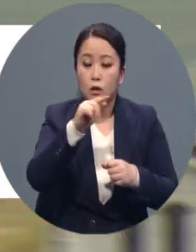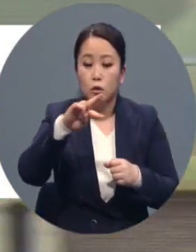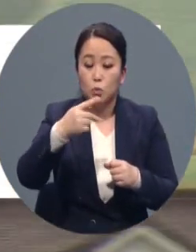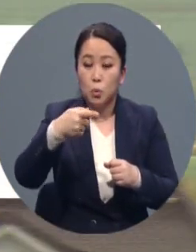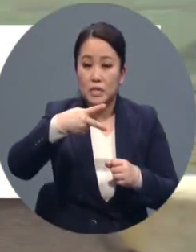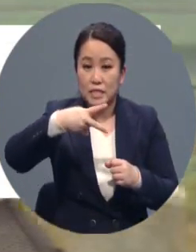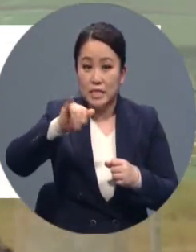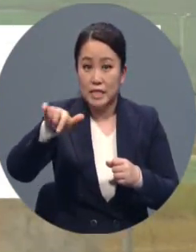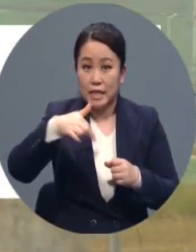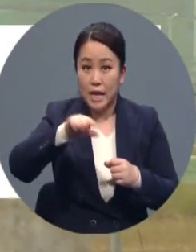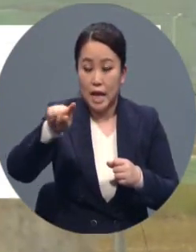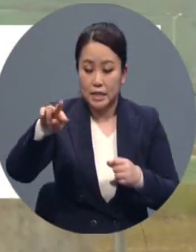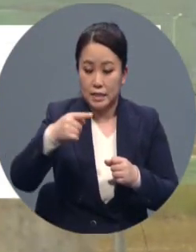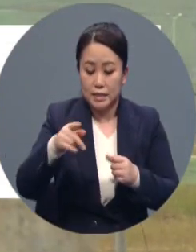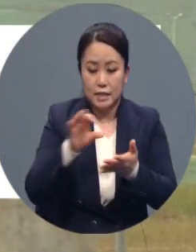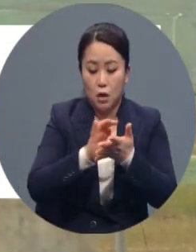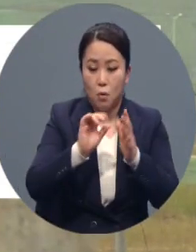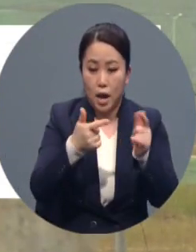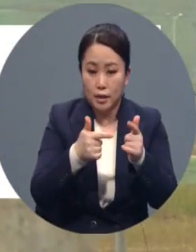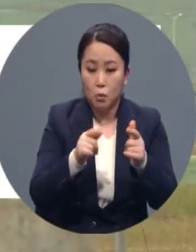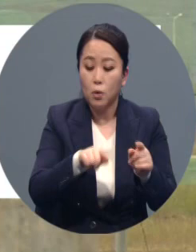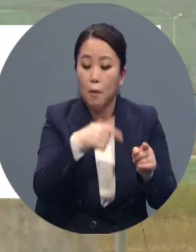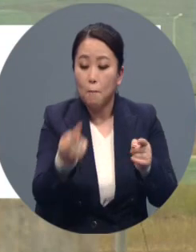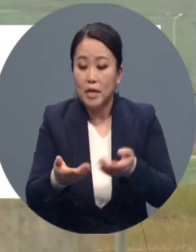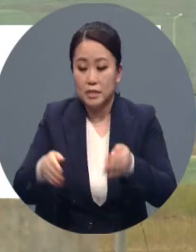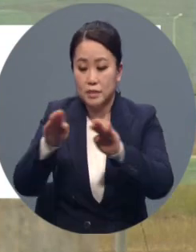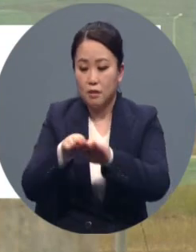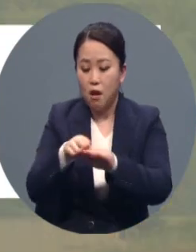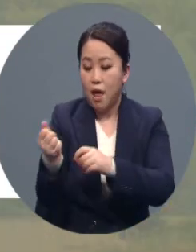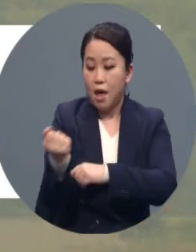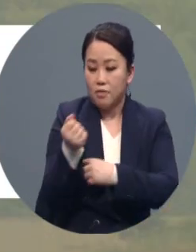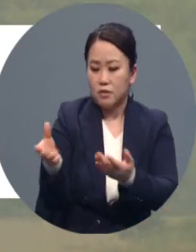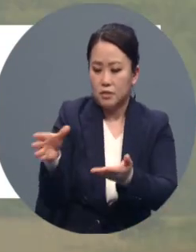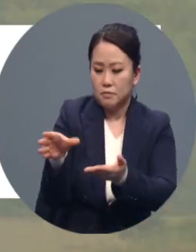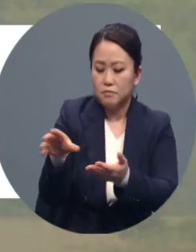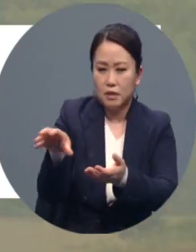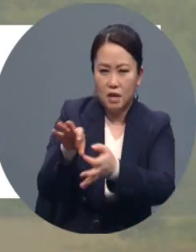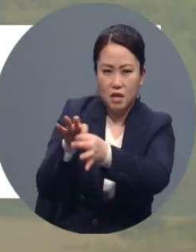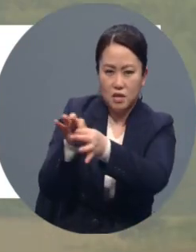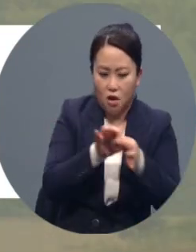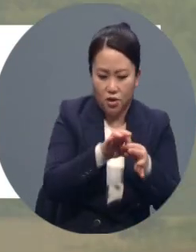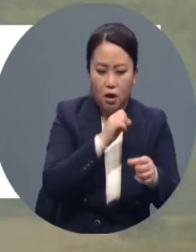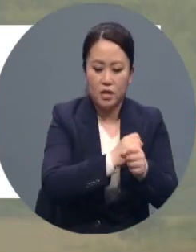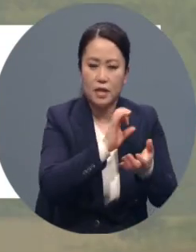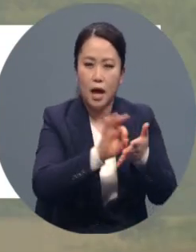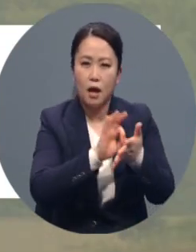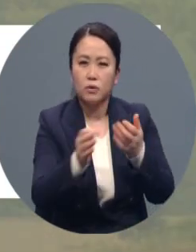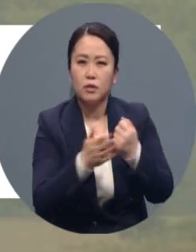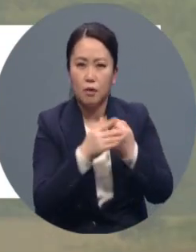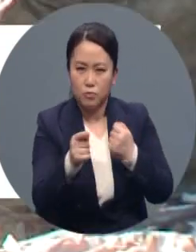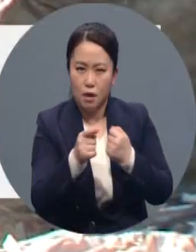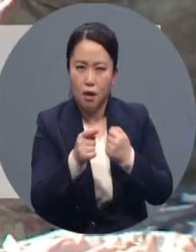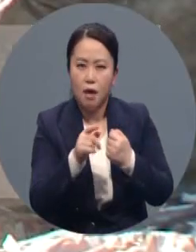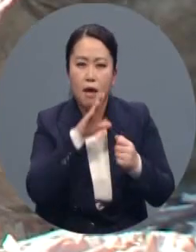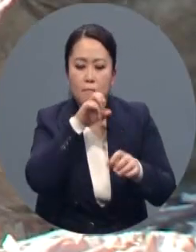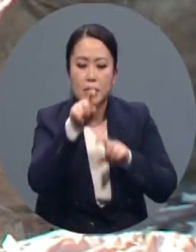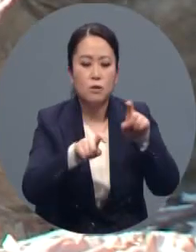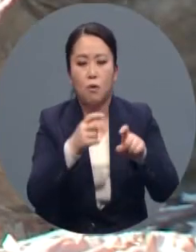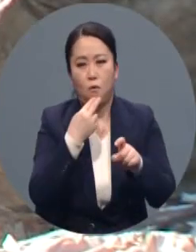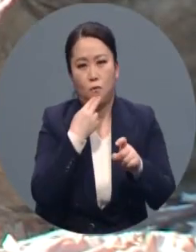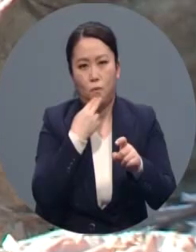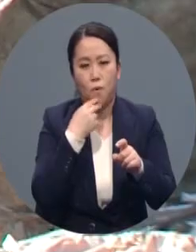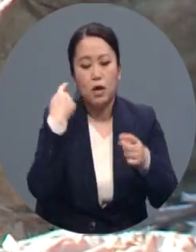발생되는 에너지원을 가지고 땡겨서 쓰고 하니까 이렇게 연계가 되는 거죠. 이제 민원이 없으니까 이제 정책 폐기가 쉬운 거죠.